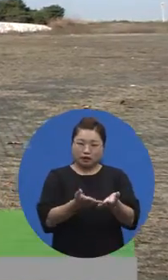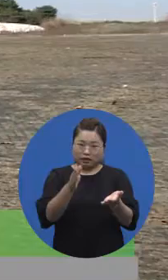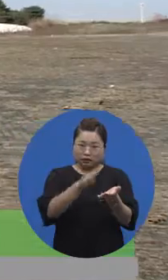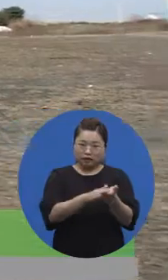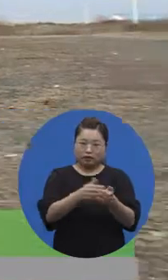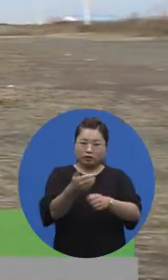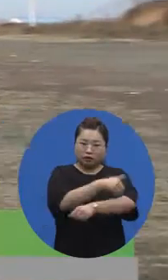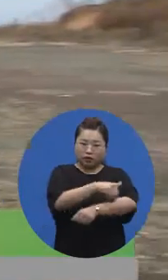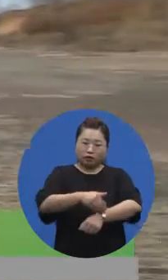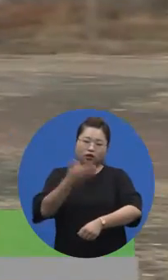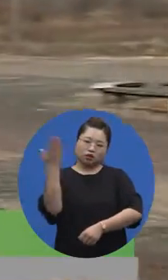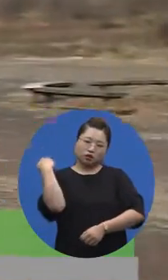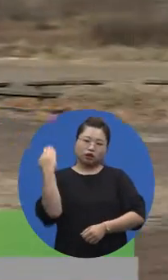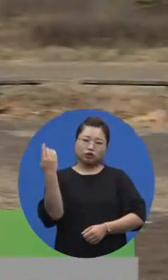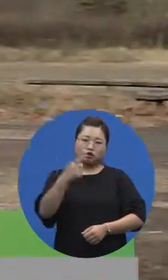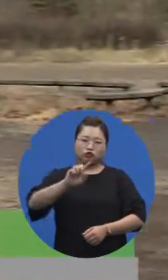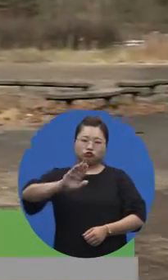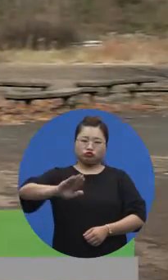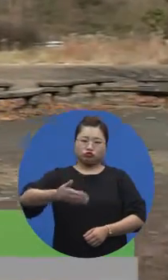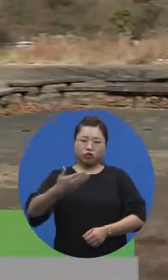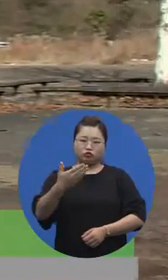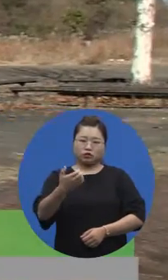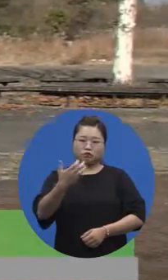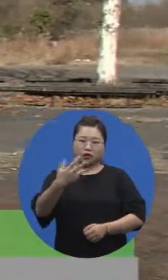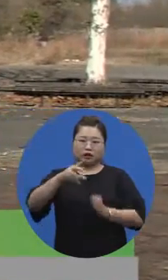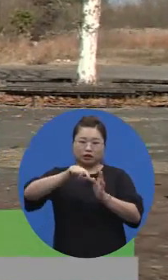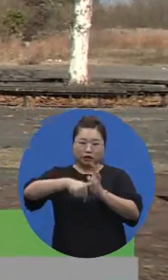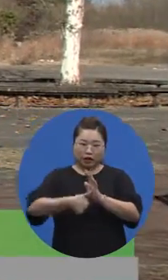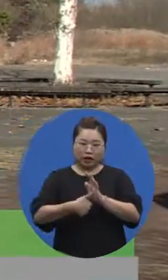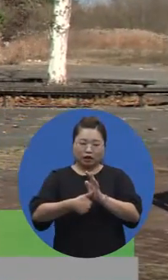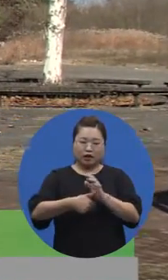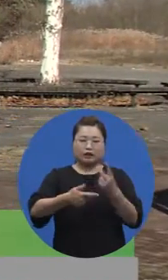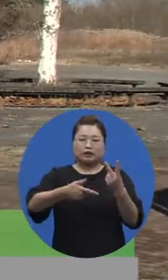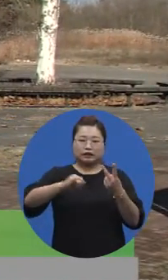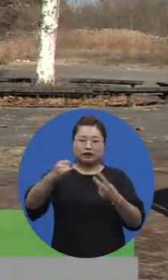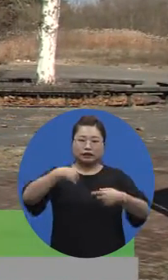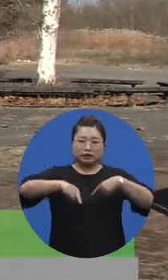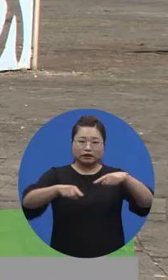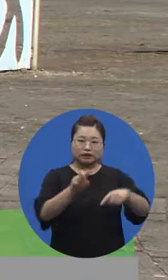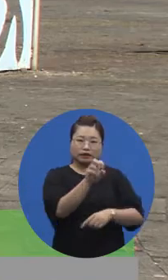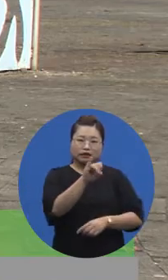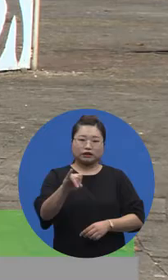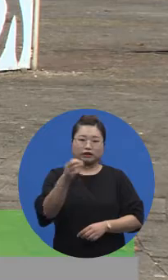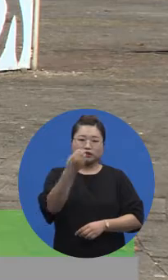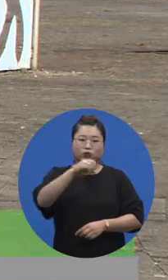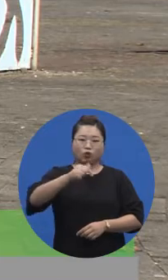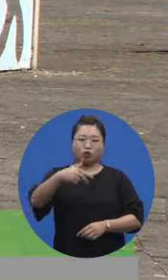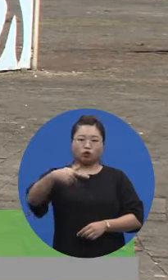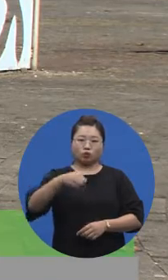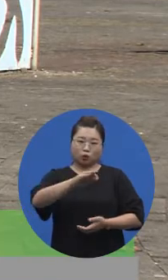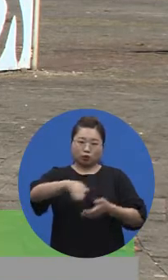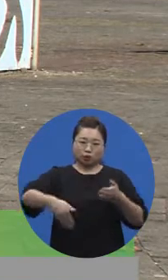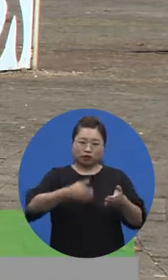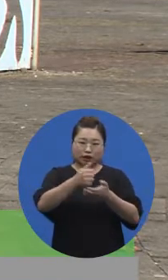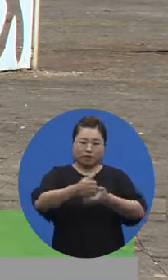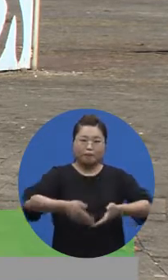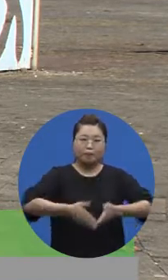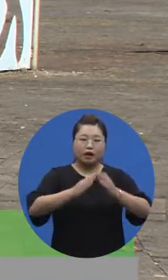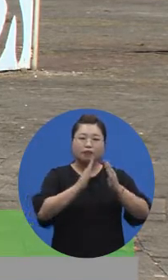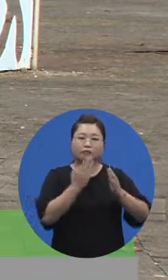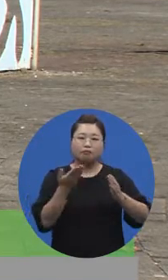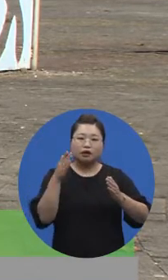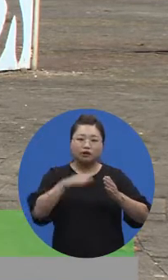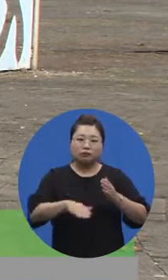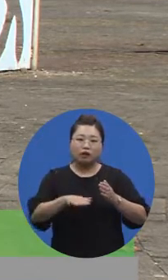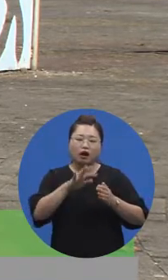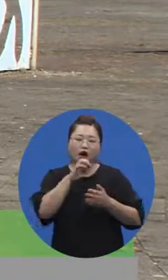밀레니엄타운 개발 계획은 지난 1998년 민선 2기 이원종 지사 때 수립됐지만 개발 방향을 둘러싼 시민단체 이의